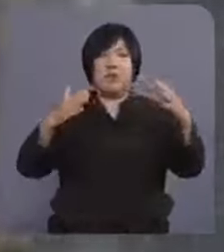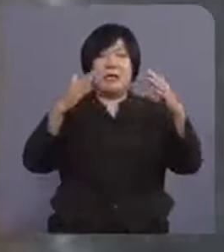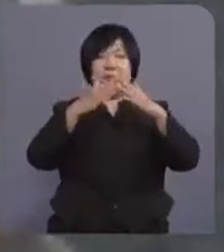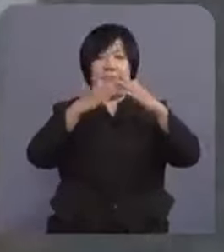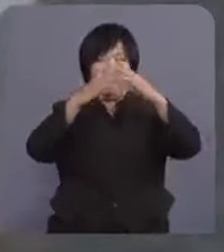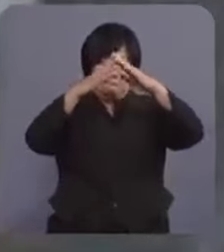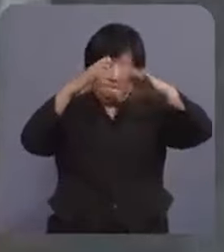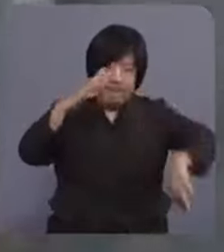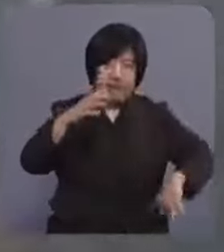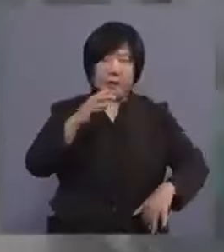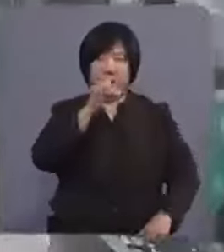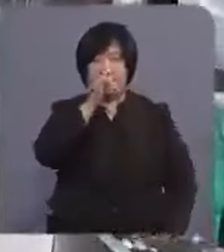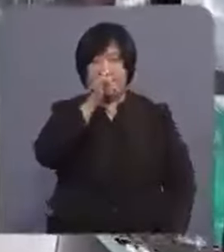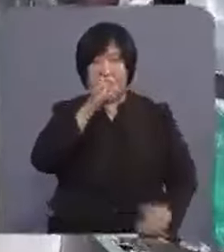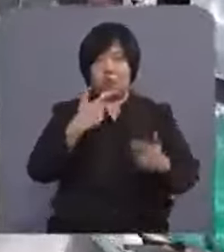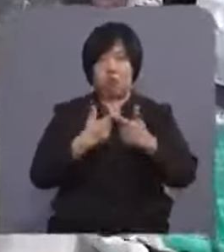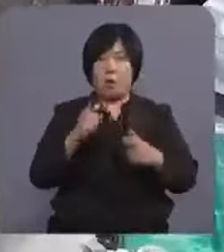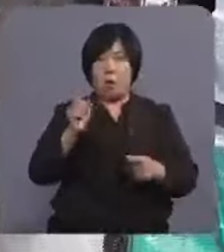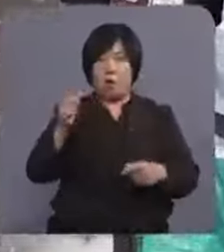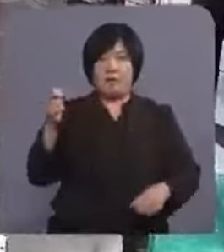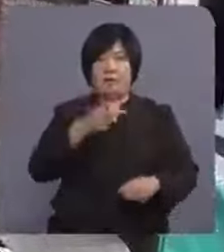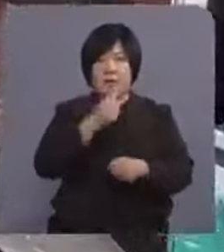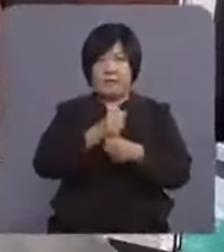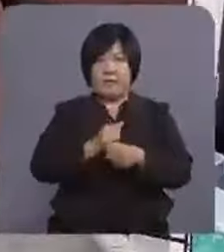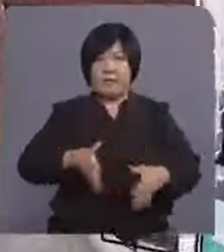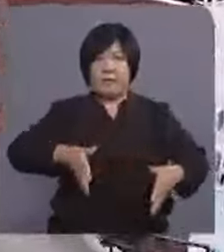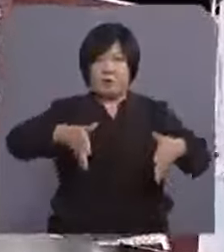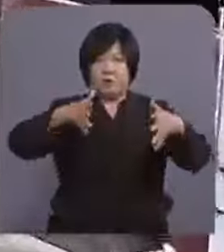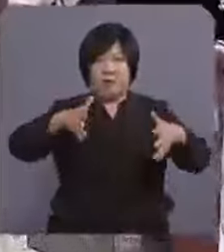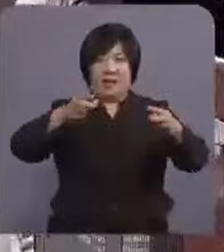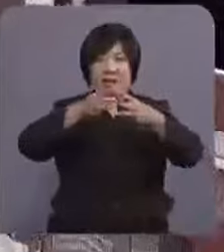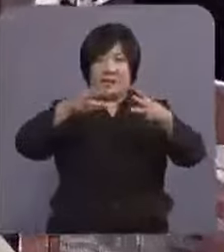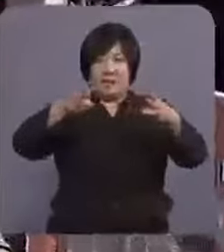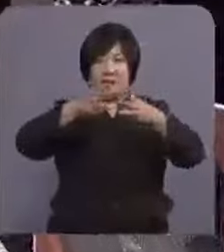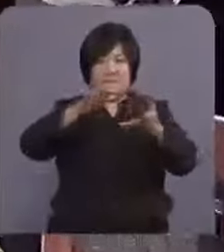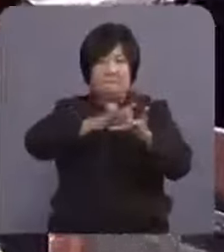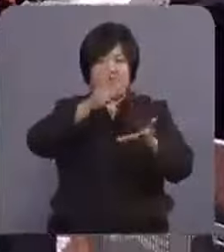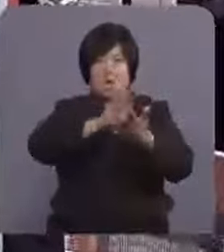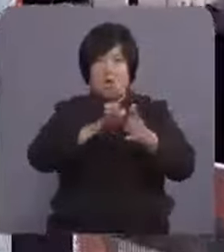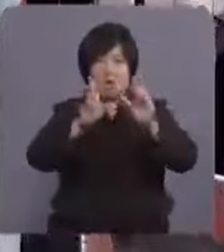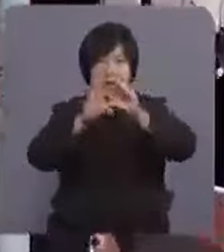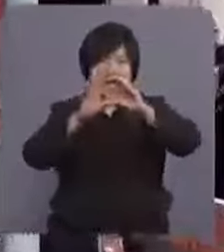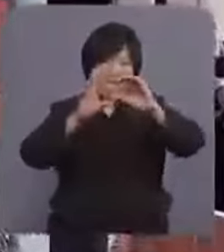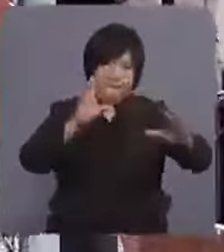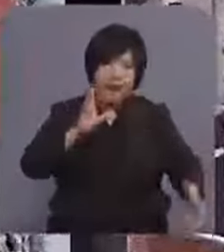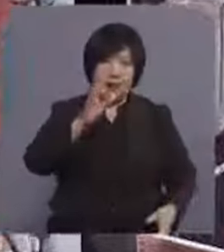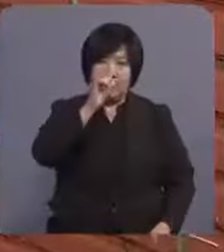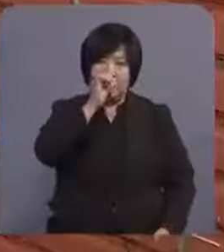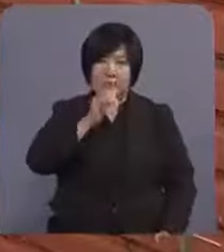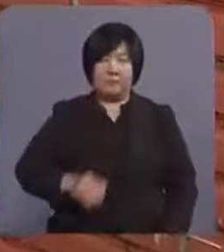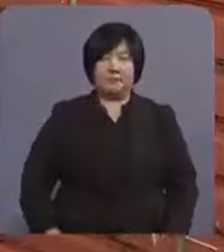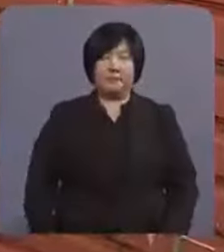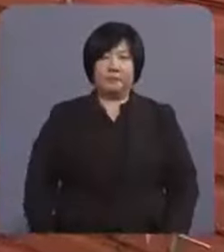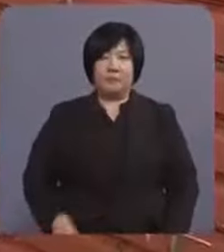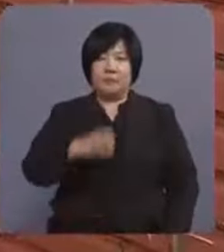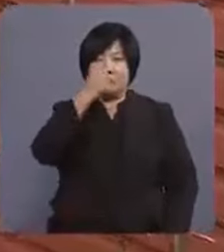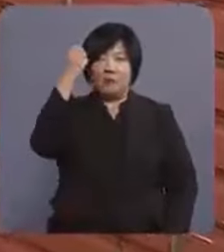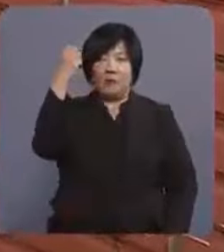쏟아져 내립니다 부산의 한 재개발 구역에서 3층짜리 집 일부가 갑자기 무너졌습니다